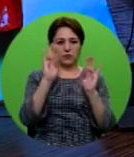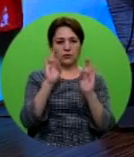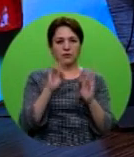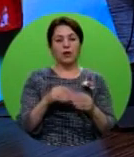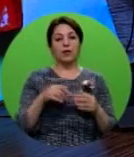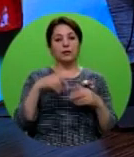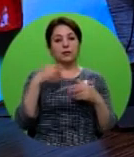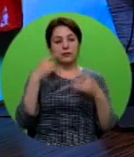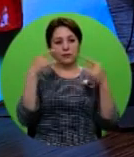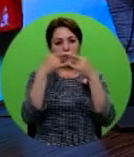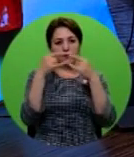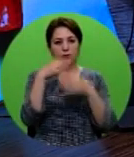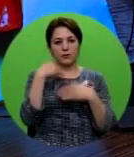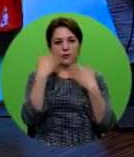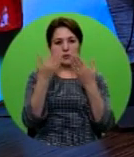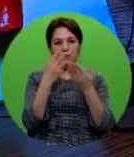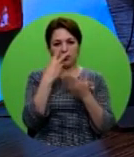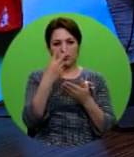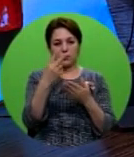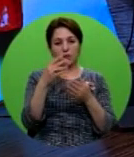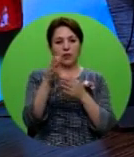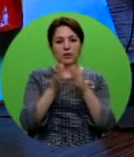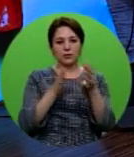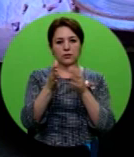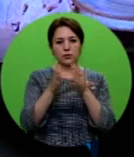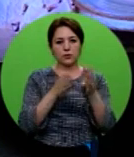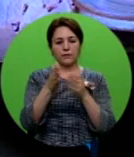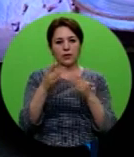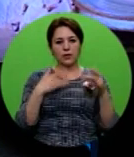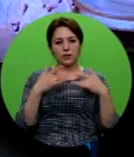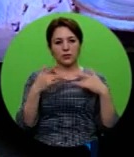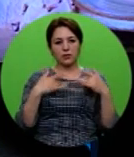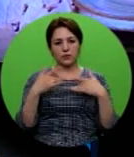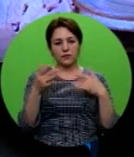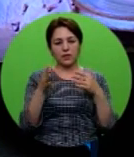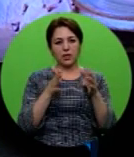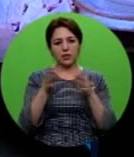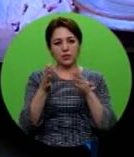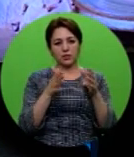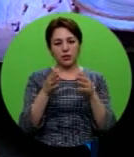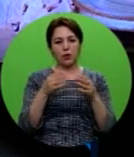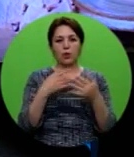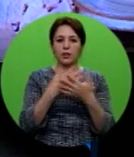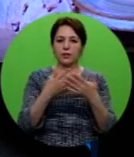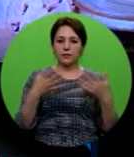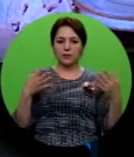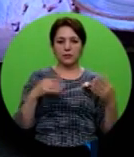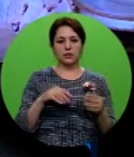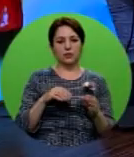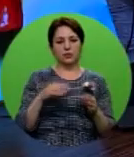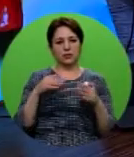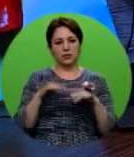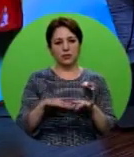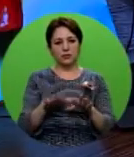здесь представлено искусство гончара, как он создает красивую гончарную посуду.